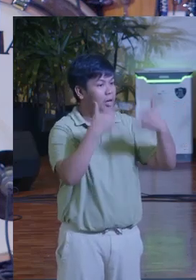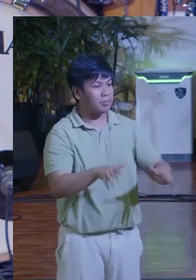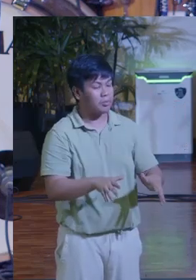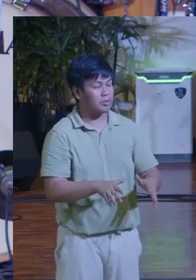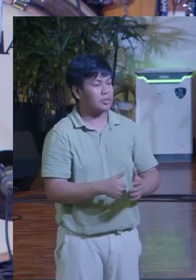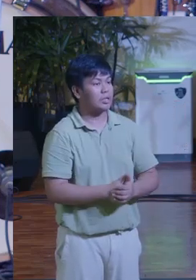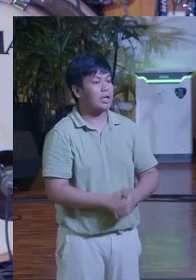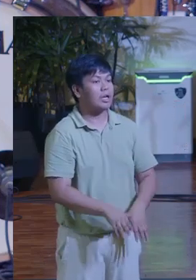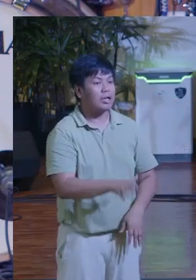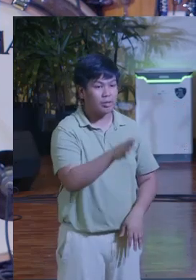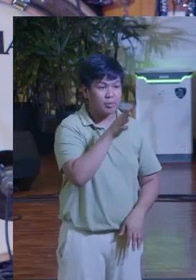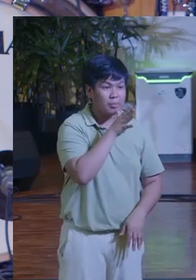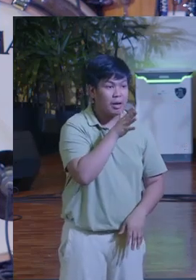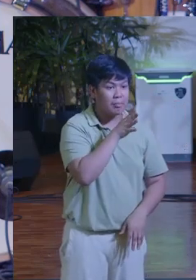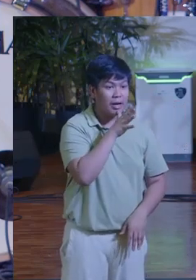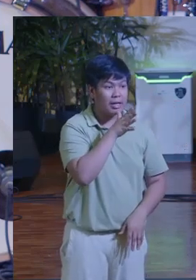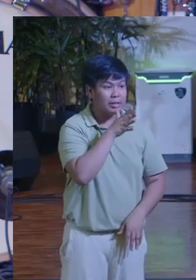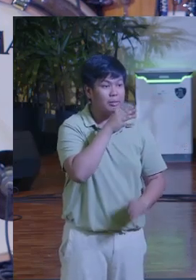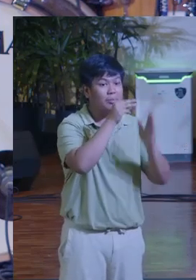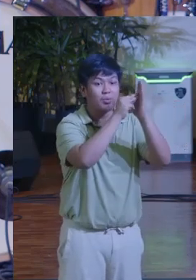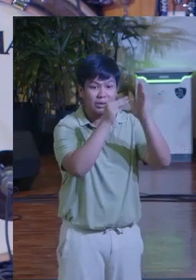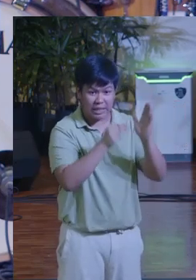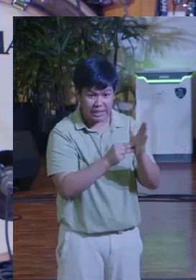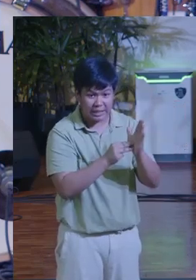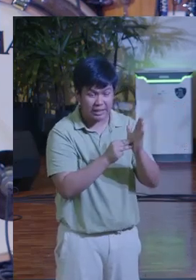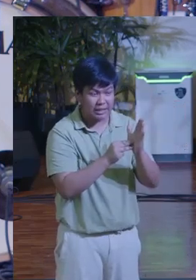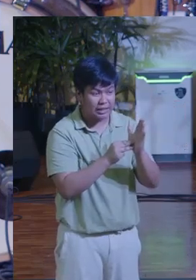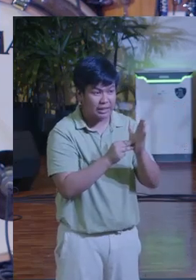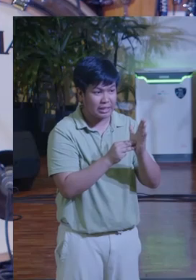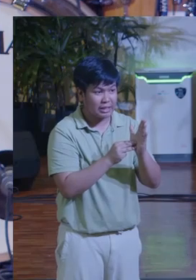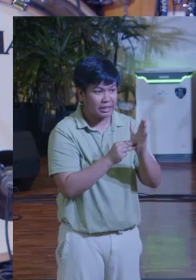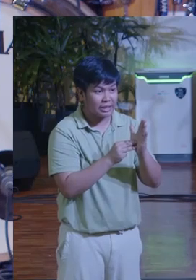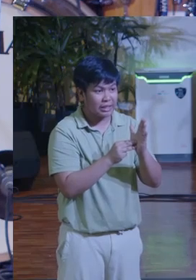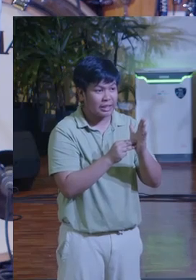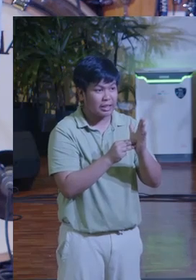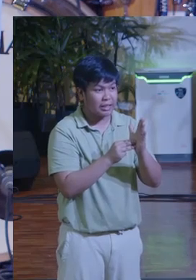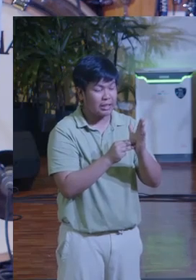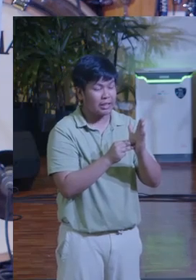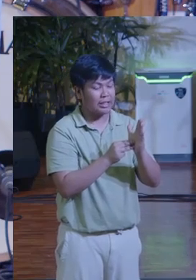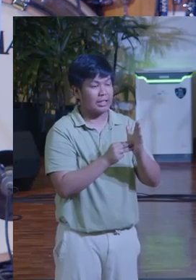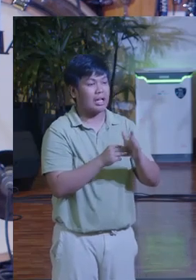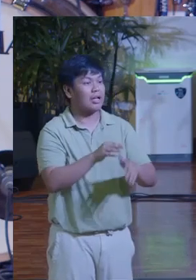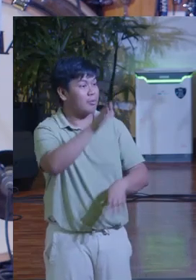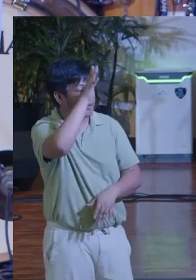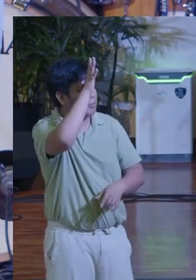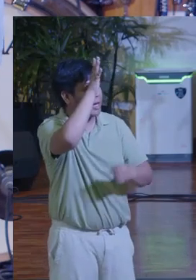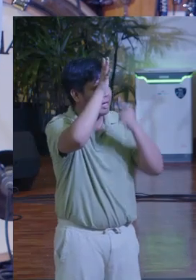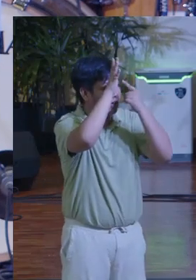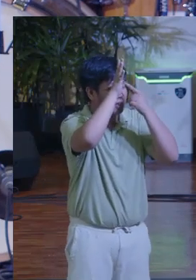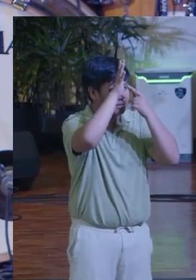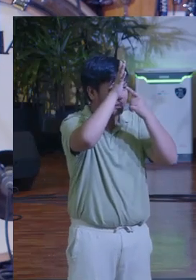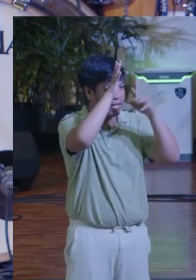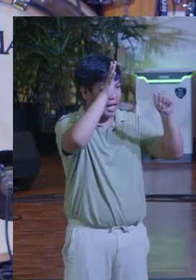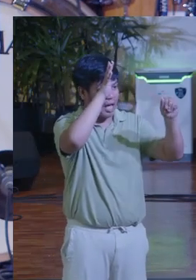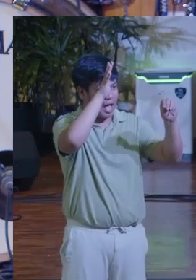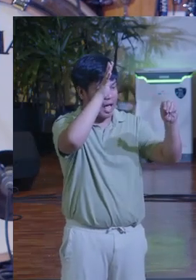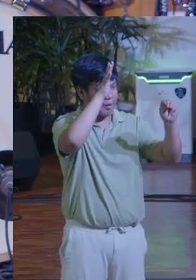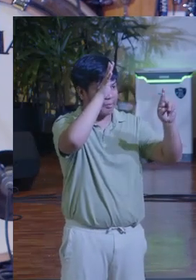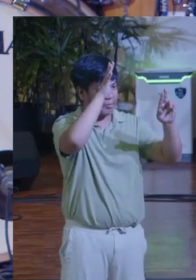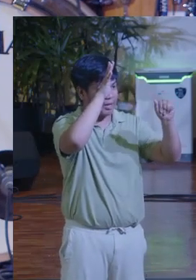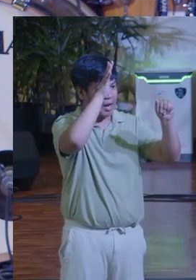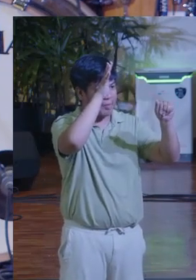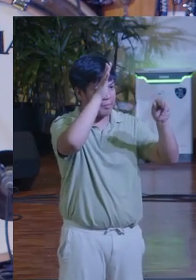Huwag po kayo masashock, no? Dahil ang napangasawa ni Amram ay yung auntie